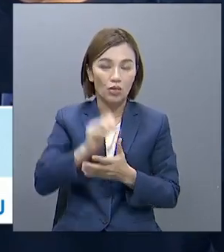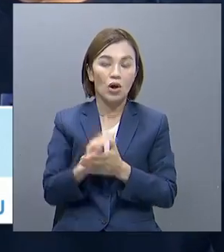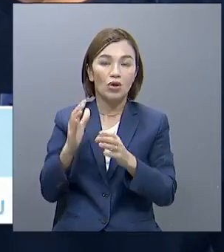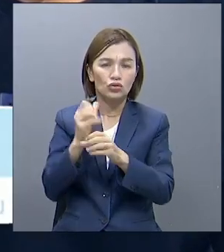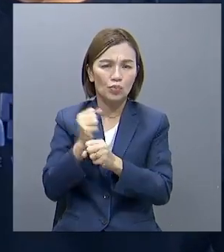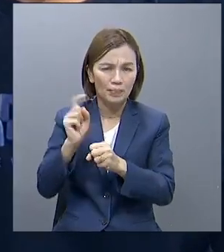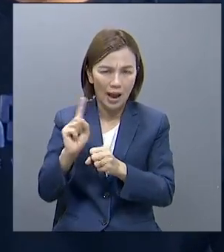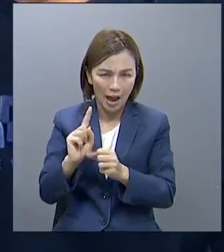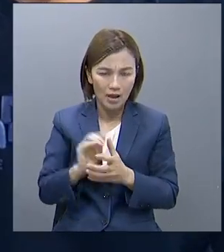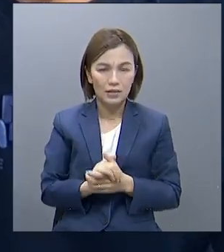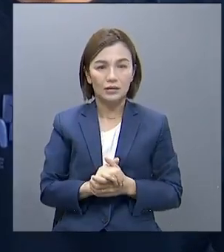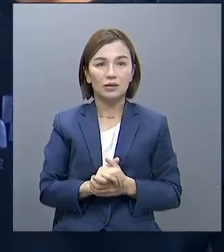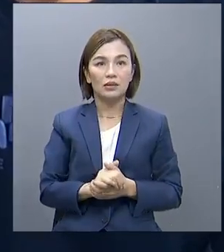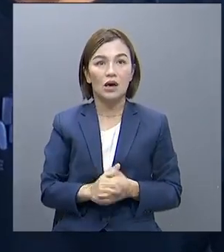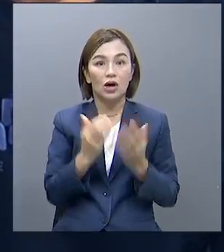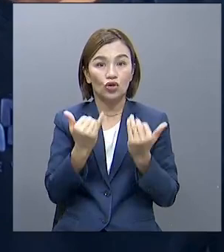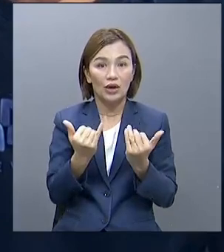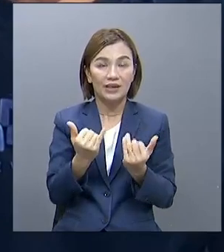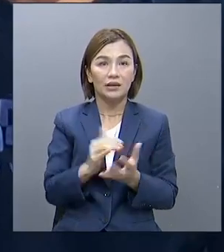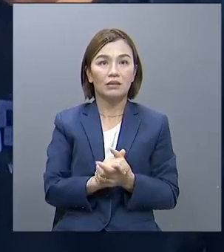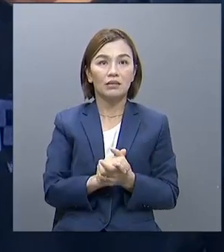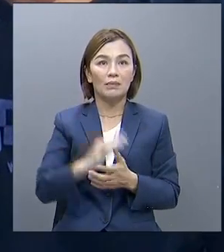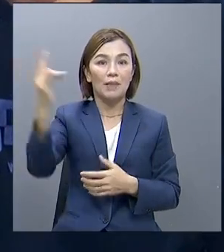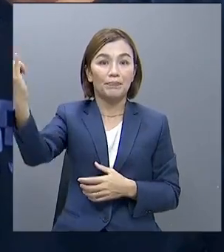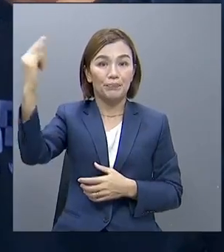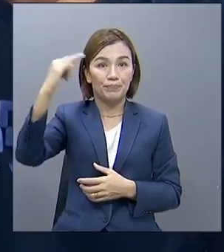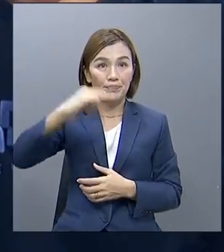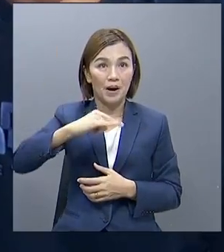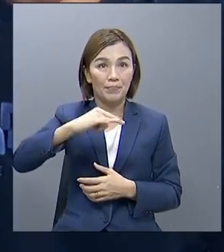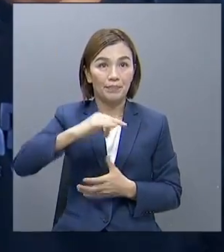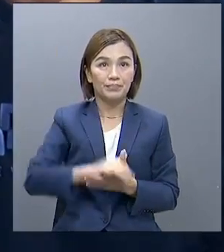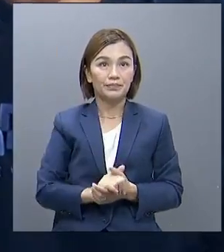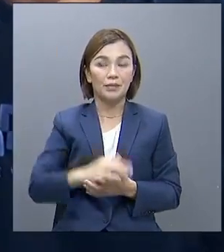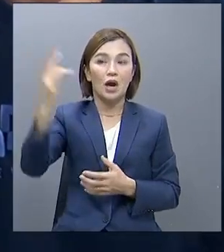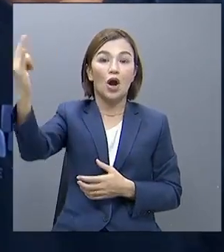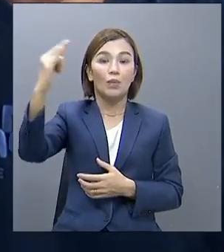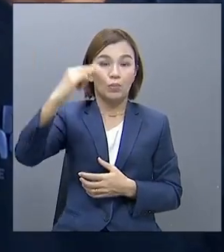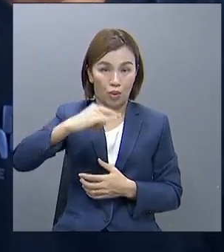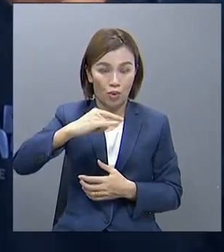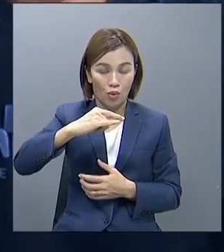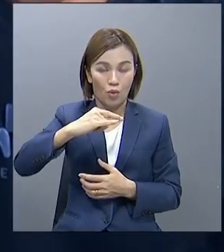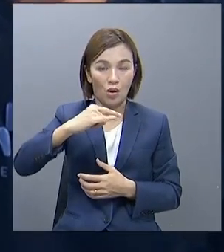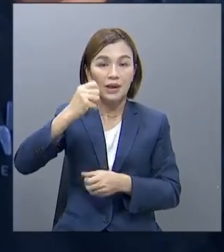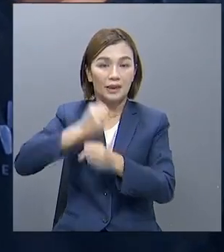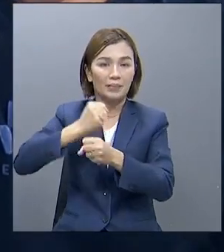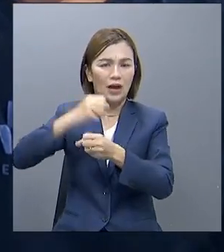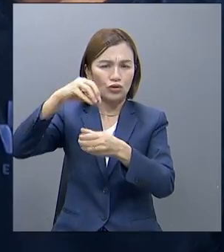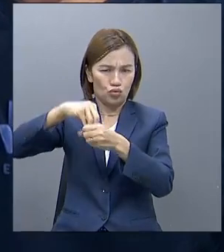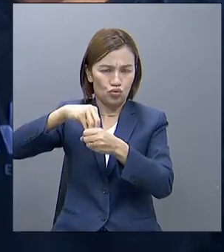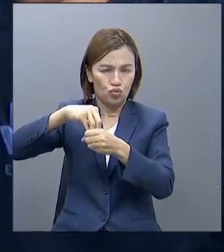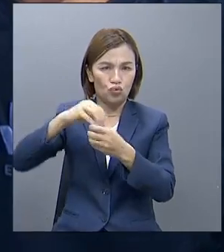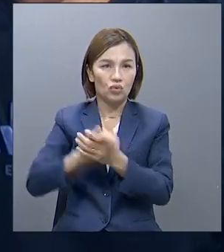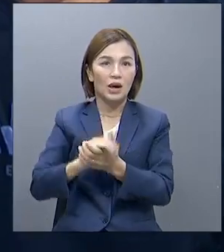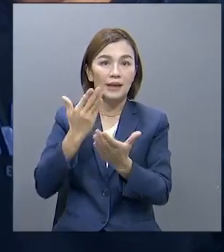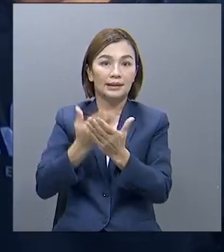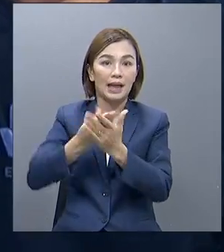คือต้องเดินทางกลับประเทศโดยจริงๆยังไม่ได้ออกจากงานแล้วก็ยังมีค่าจ้างนะครับค้างจ่